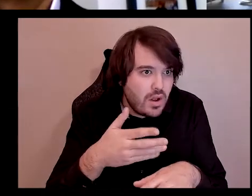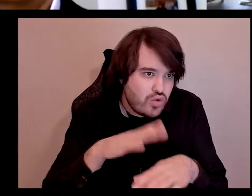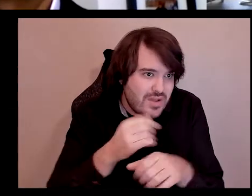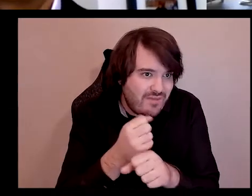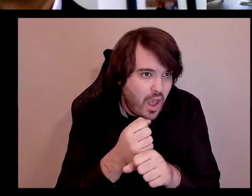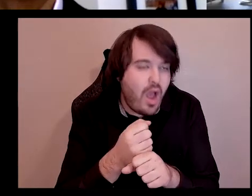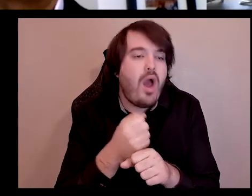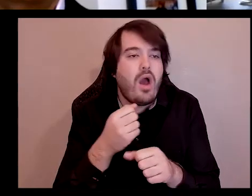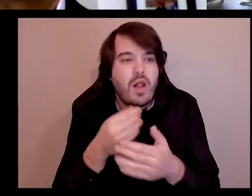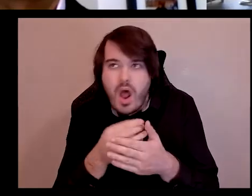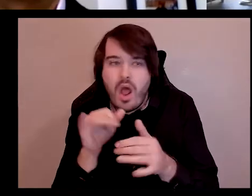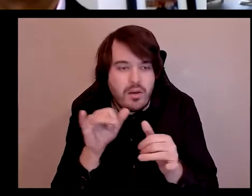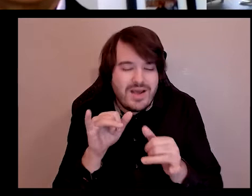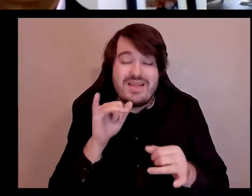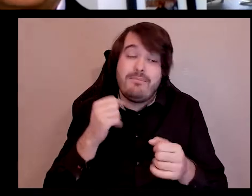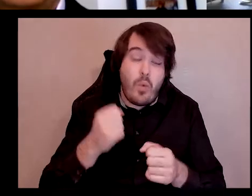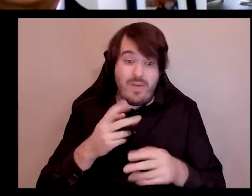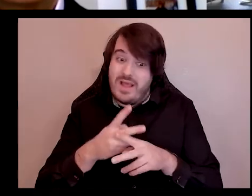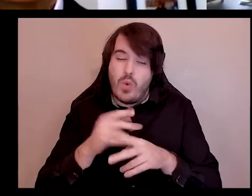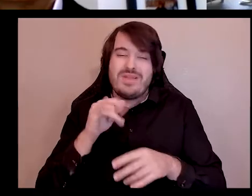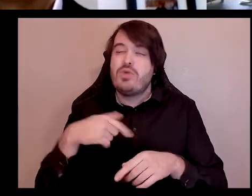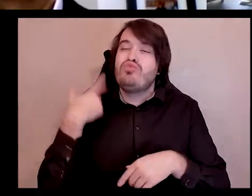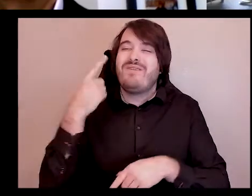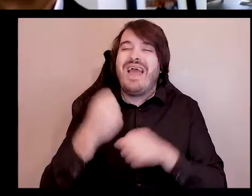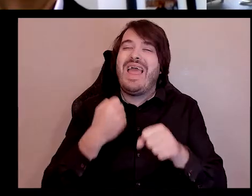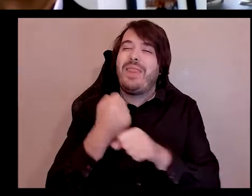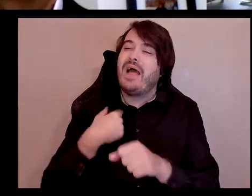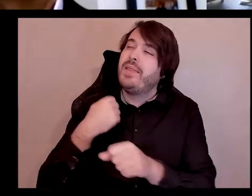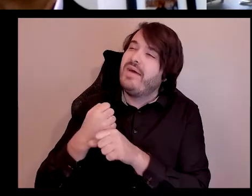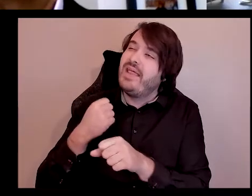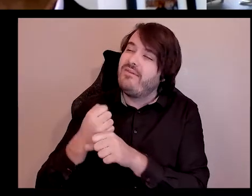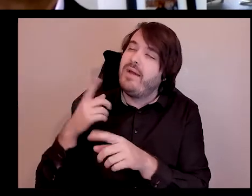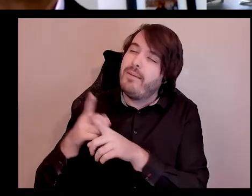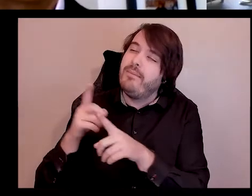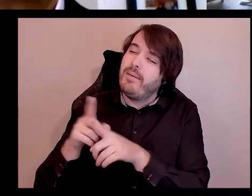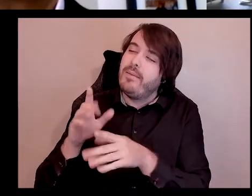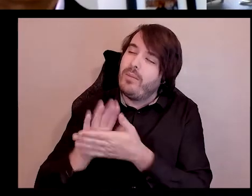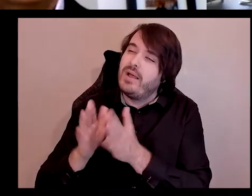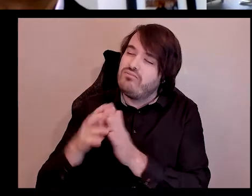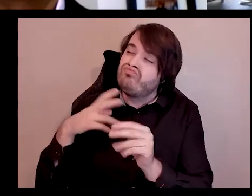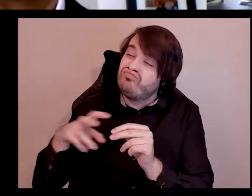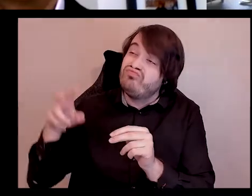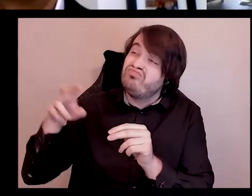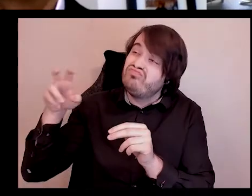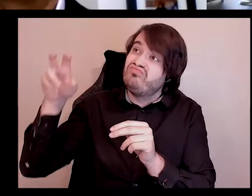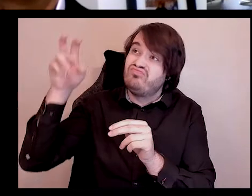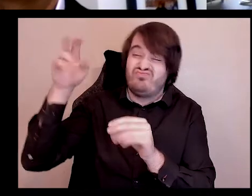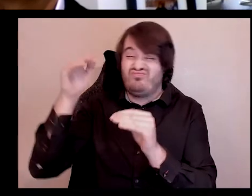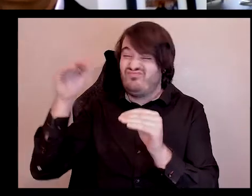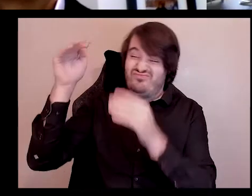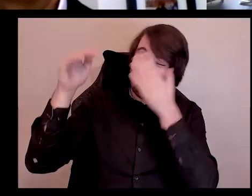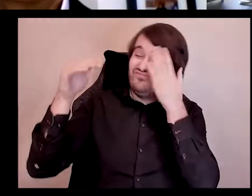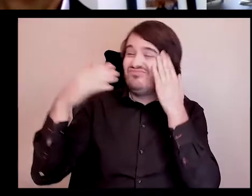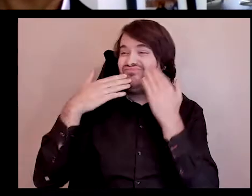si nos rêves correspondent à la réalité du marché du travail. Cette réalité-là, elle peut être biaisée un petit peu. Si ça fait 20 ans que je suis dans la même